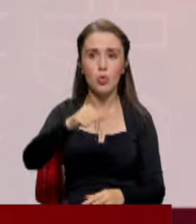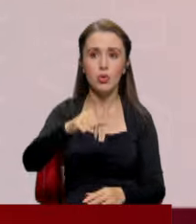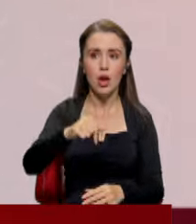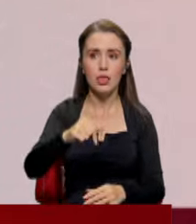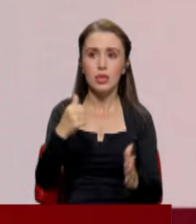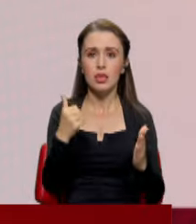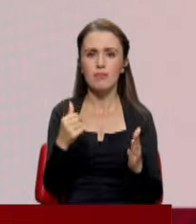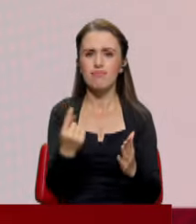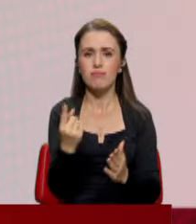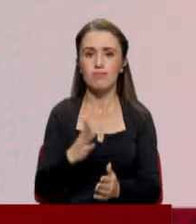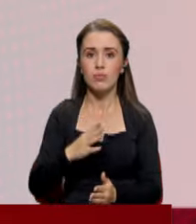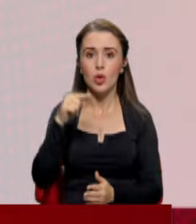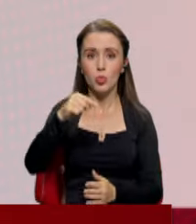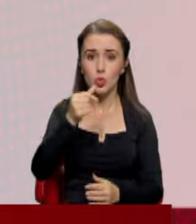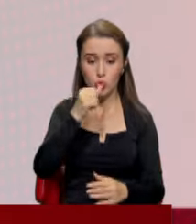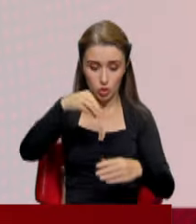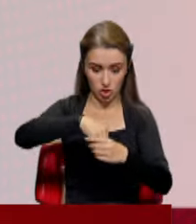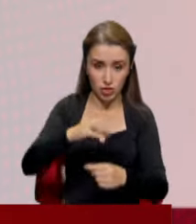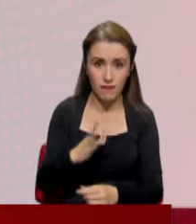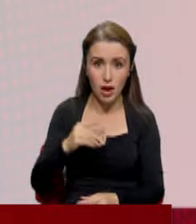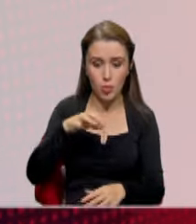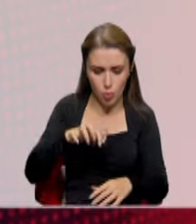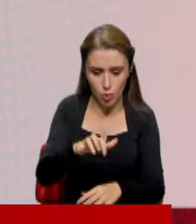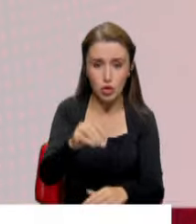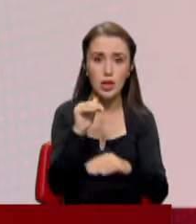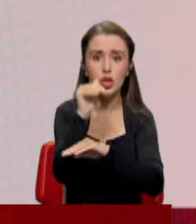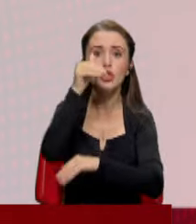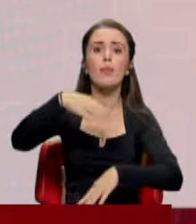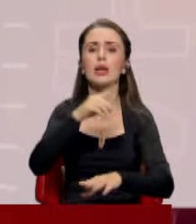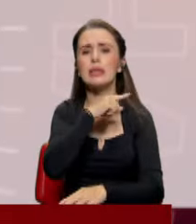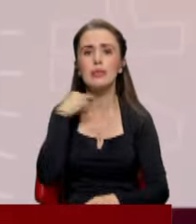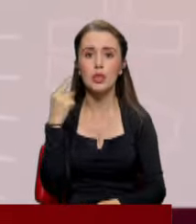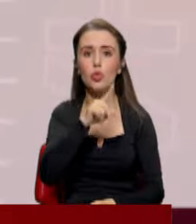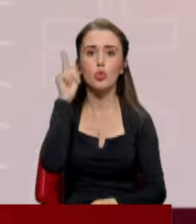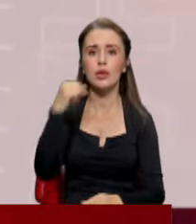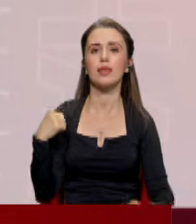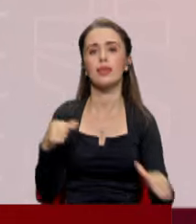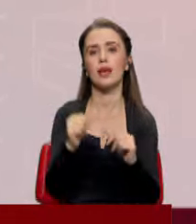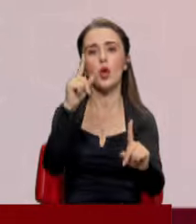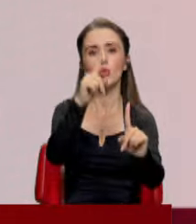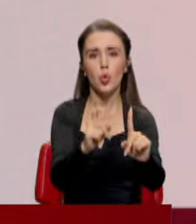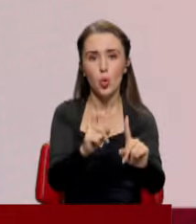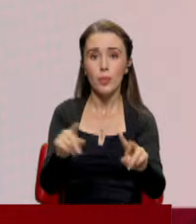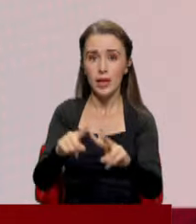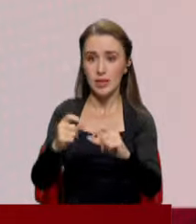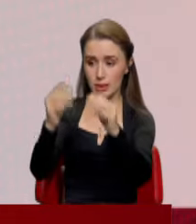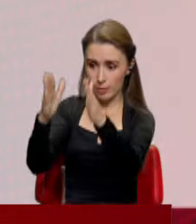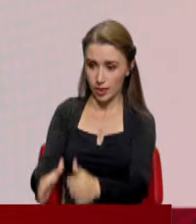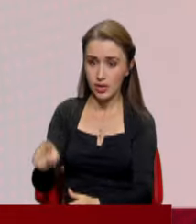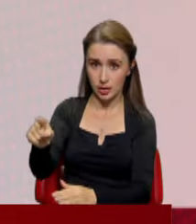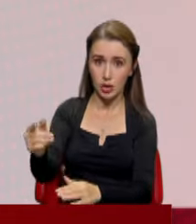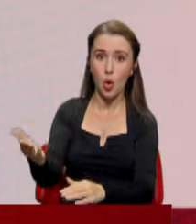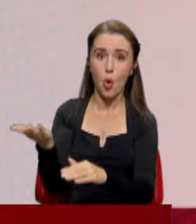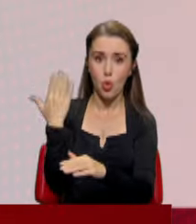çıkarıyorlar bunu ağaç tamamen suyun içerisindeyken bu böcekler yaşamaz o yüzden sana bir kez daha soruyorum Nevzat Bahtiyar Sen daha